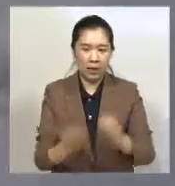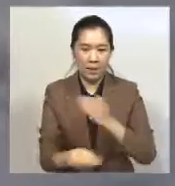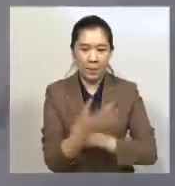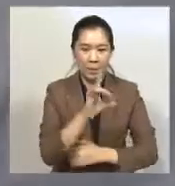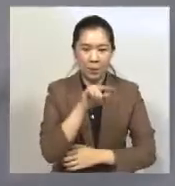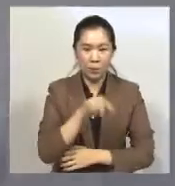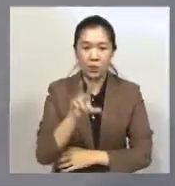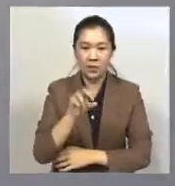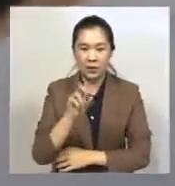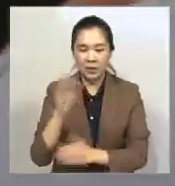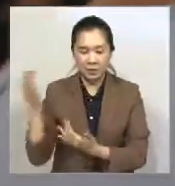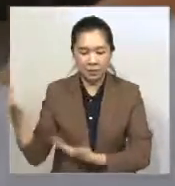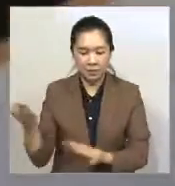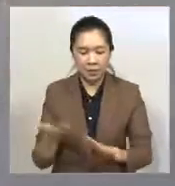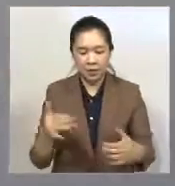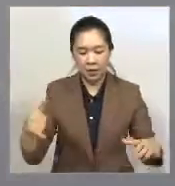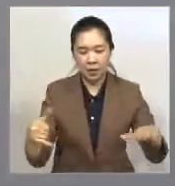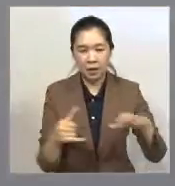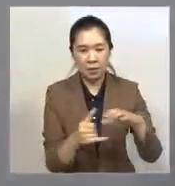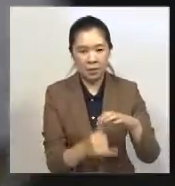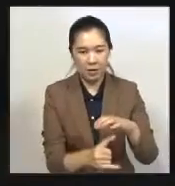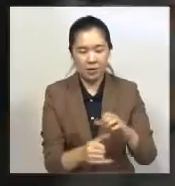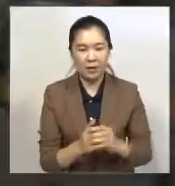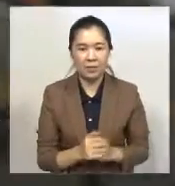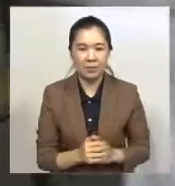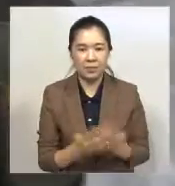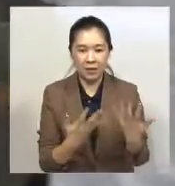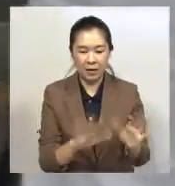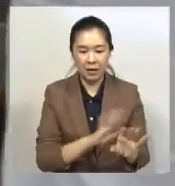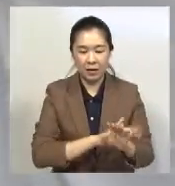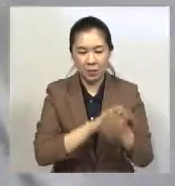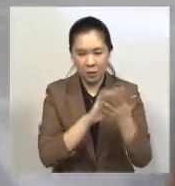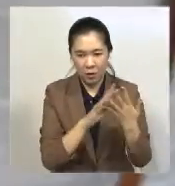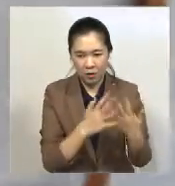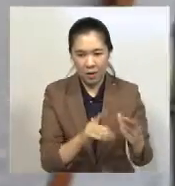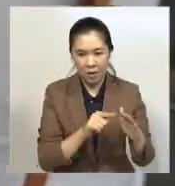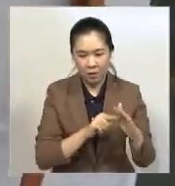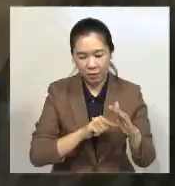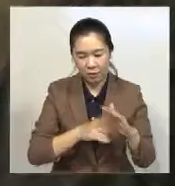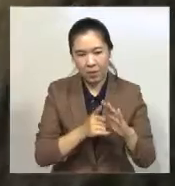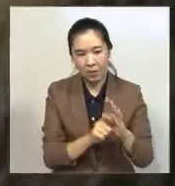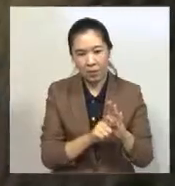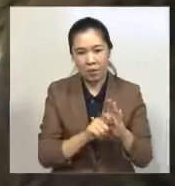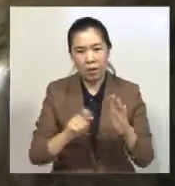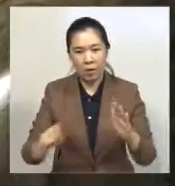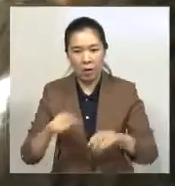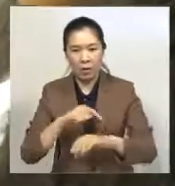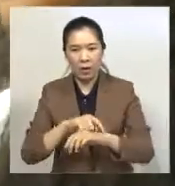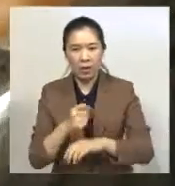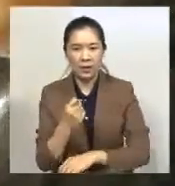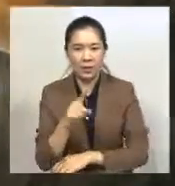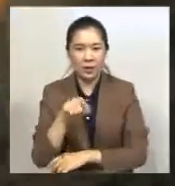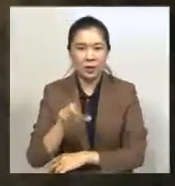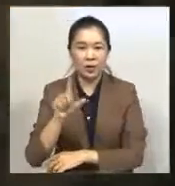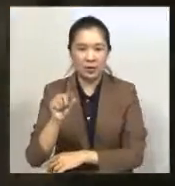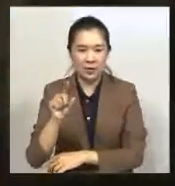ะรอชี้แจงในเวลา 10:00 น.จากนั้นก็เดินทางออกจากสำนักงานศาลรัฐธรรมนูญในเวลา 11:20 น.